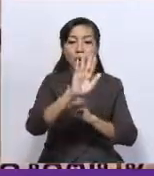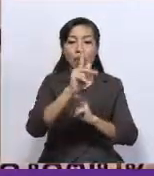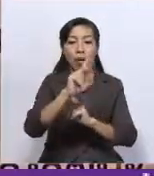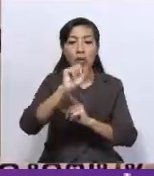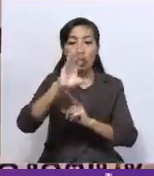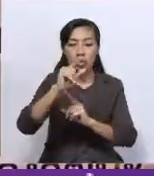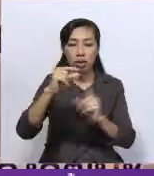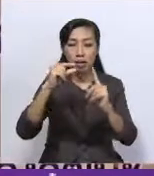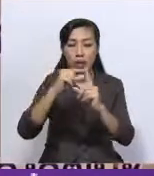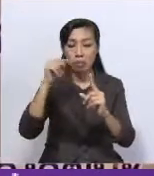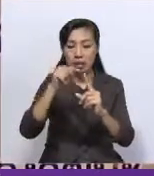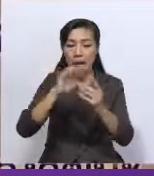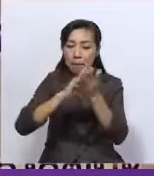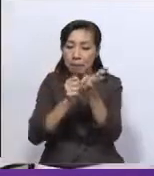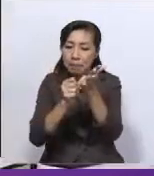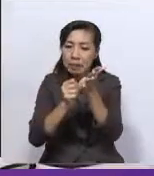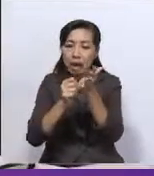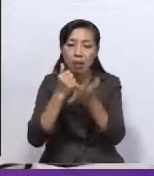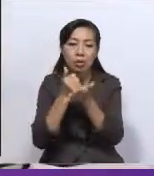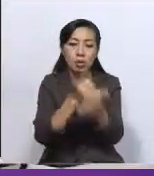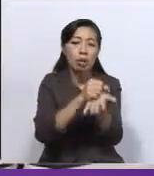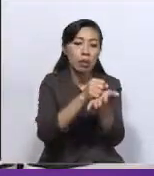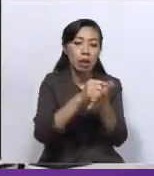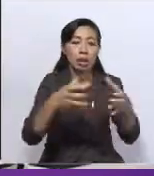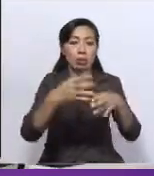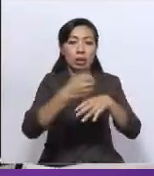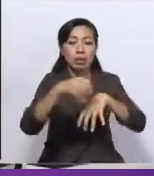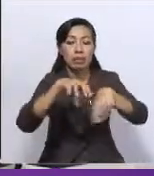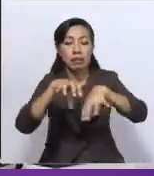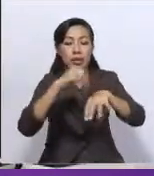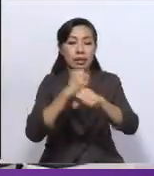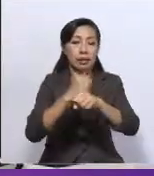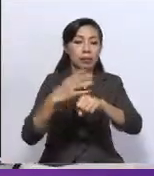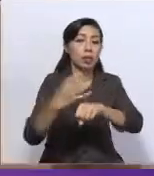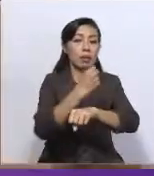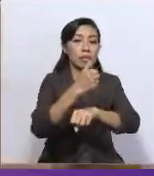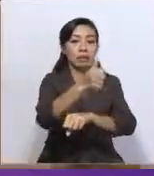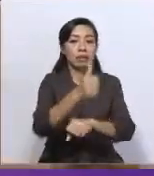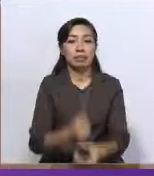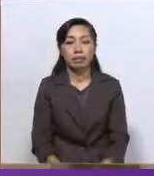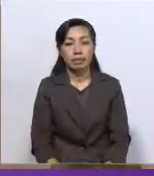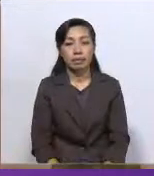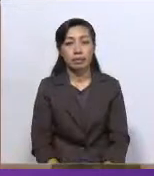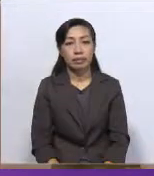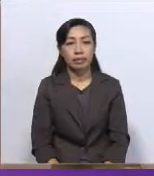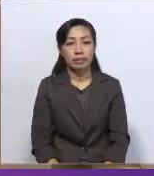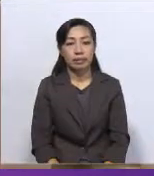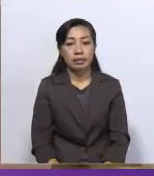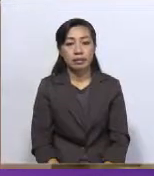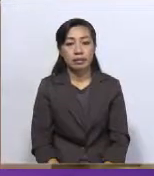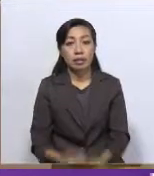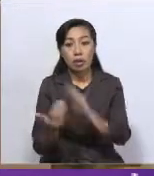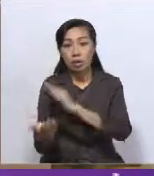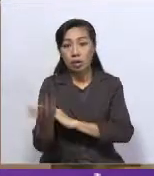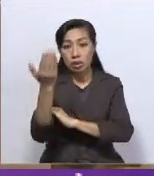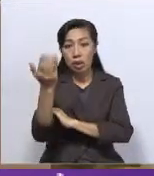พื่อเป็นการอำนวยความสะดวกให้กับพรรคการเมืองได้ดำเนินการทางการเมืองค่ะสำหรับขั้นตอนในช่วงเช้